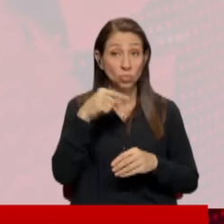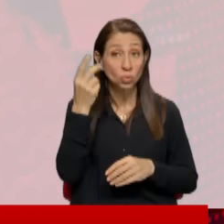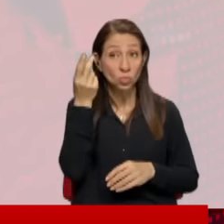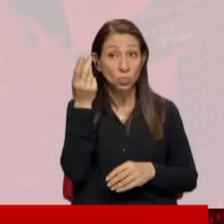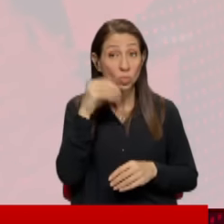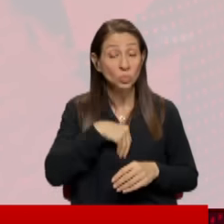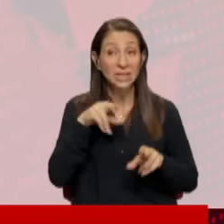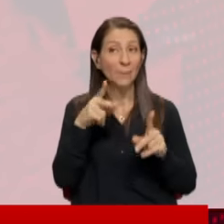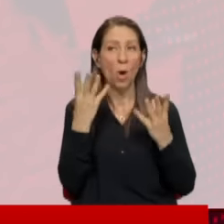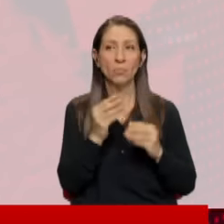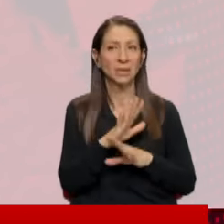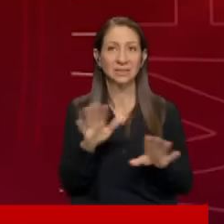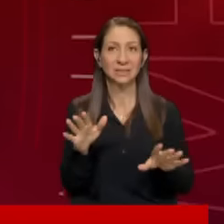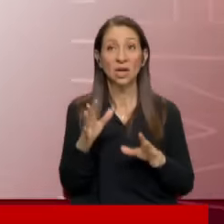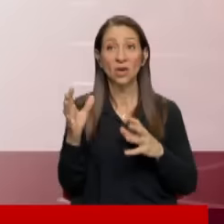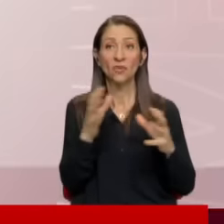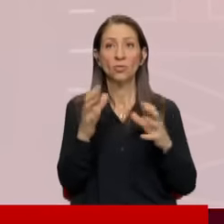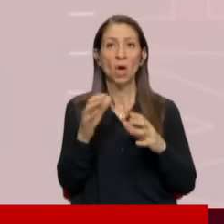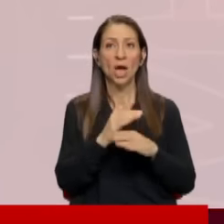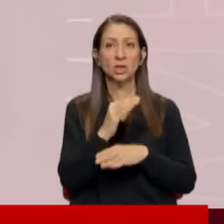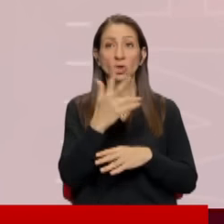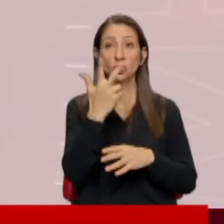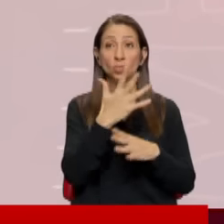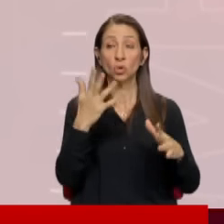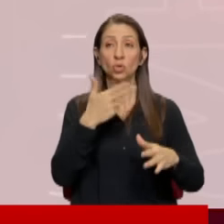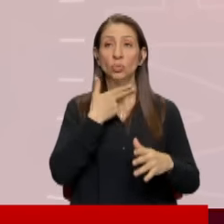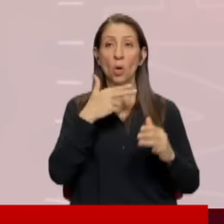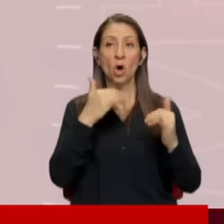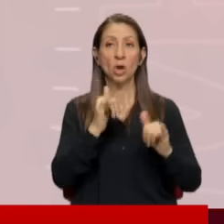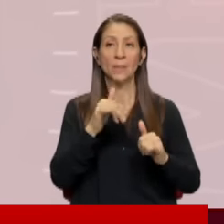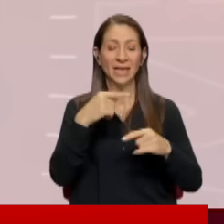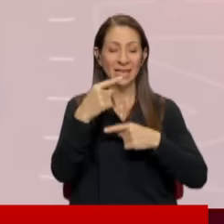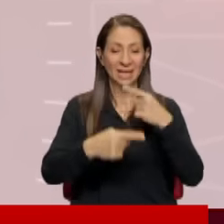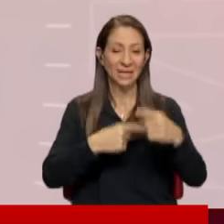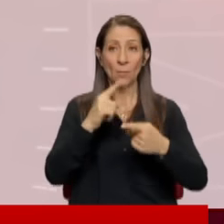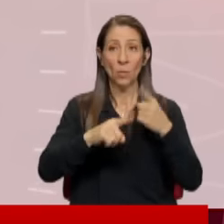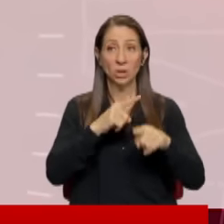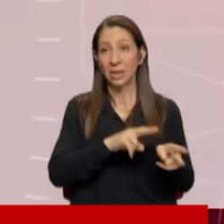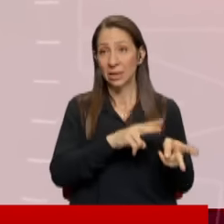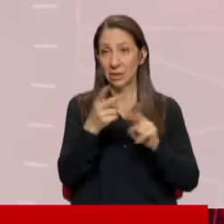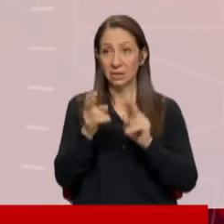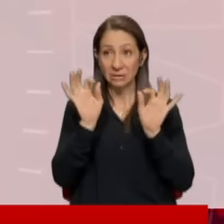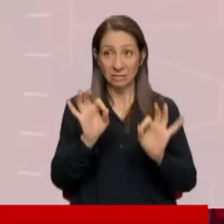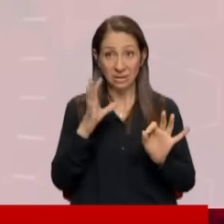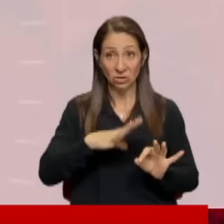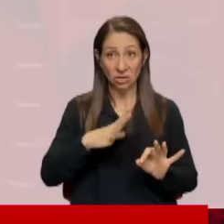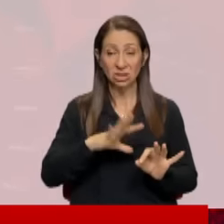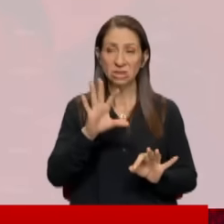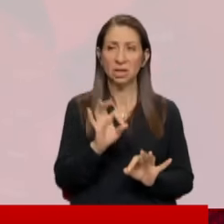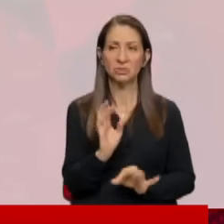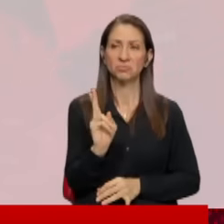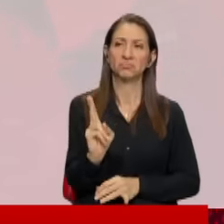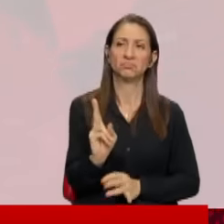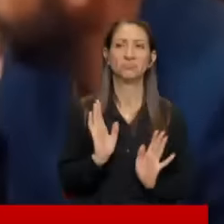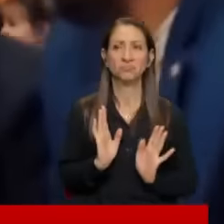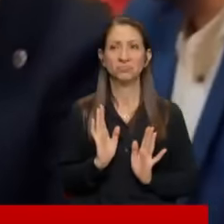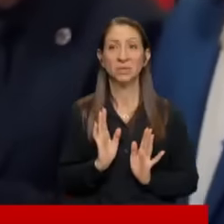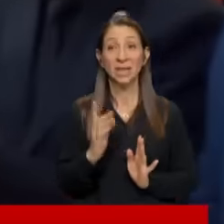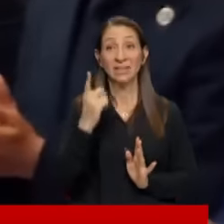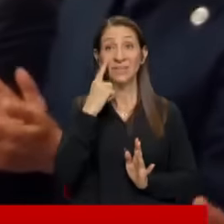sefer umdukları gibi olmaz. Futbol hayatında 3 büyük kulüpte oynama geleneğini siyasette de mi sürdürmek istiyor? Tercih